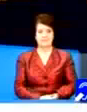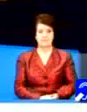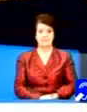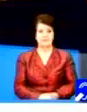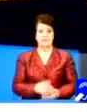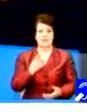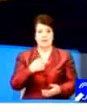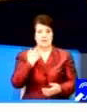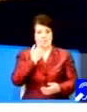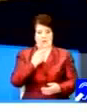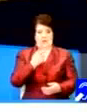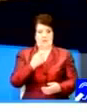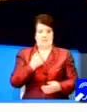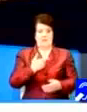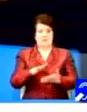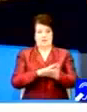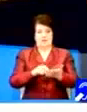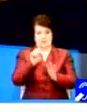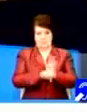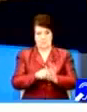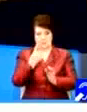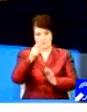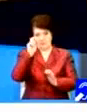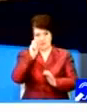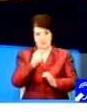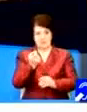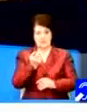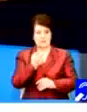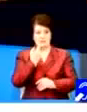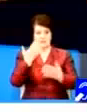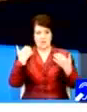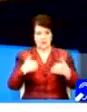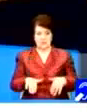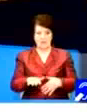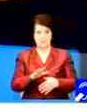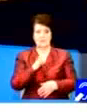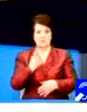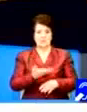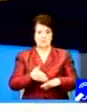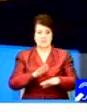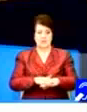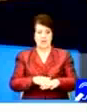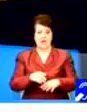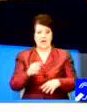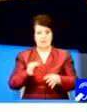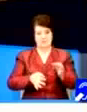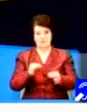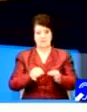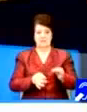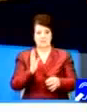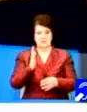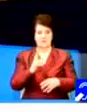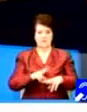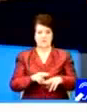Cele patru persoane care au omorât cu bestialitate un bărbat, iar apoi și-au făcut selfie cu cadavrul acestuia, vor sta în grei după gratii. Unul dintre inculpați